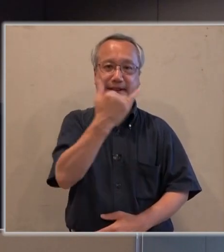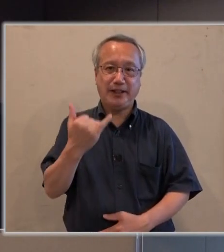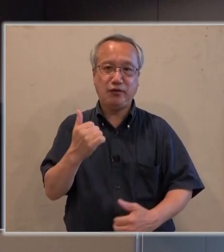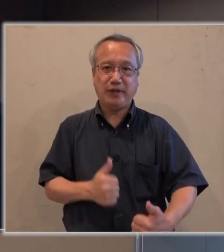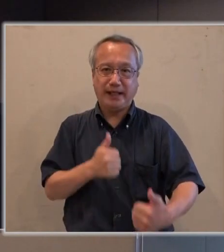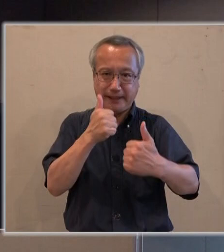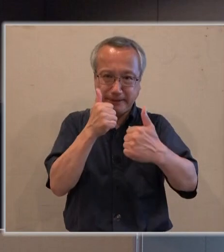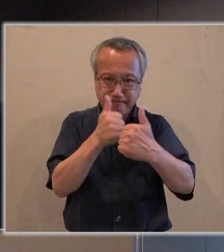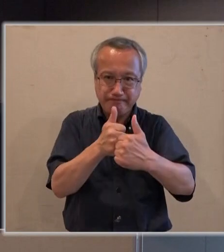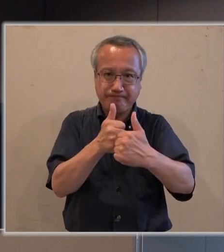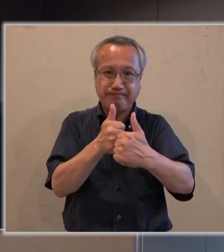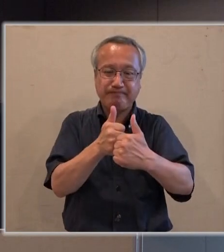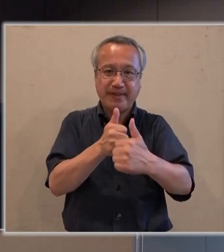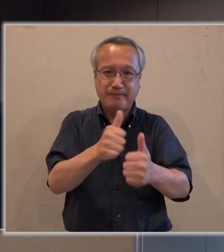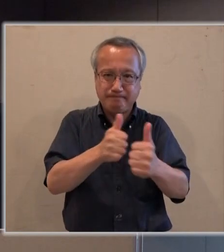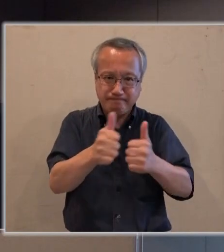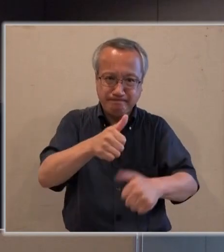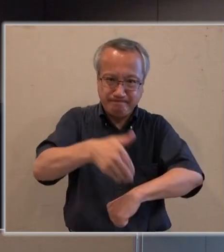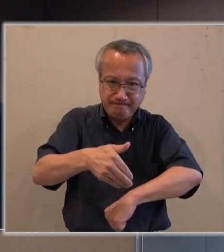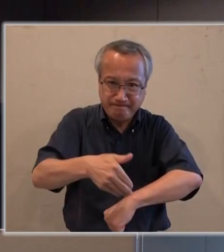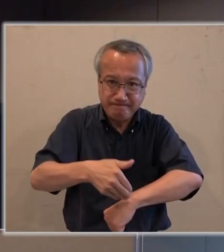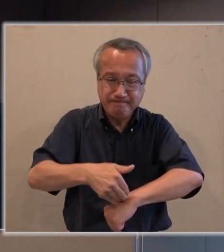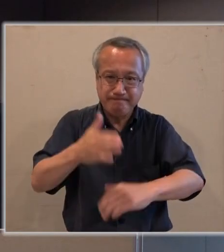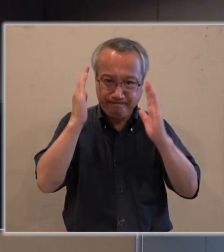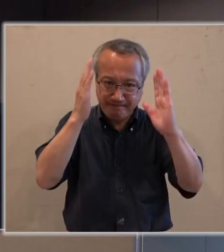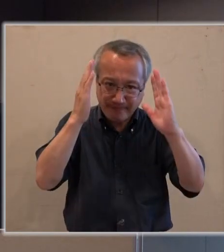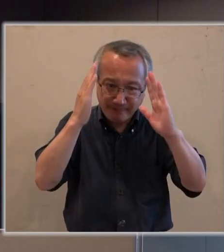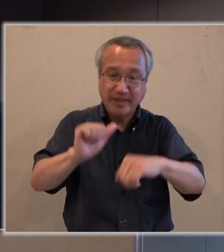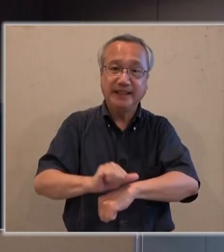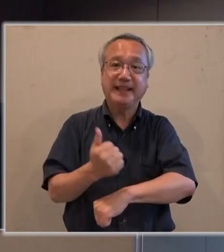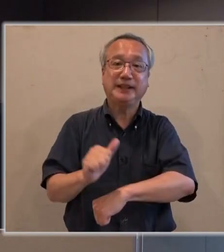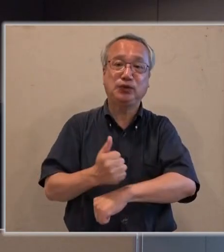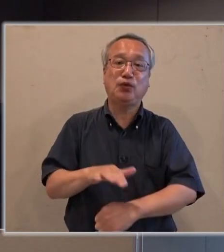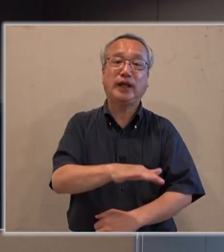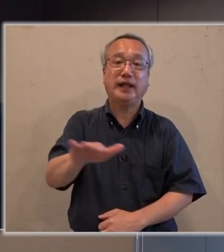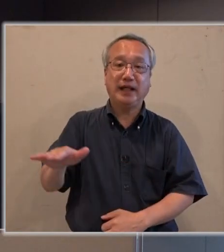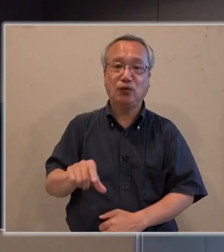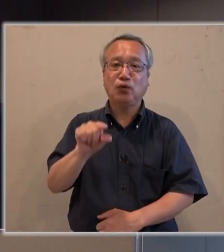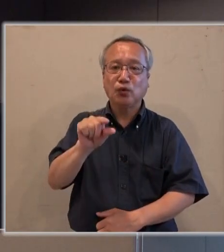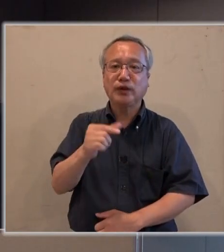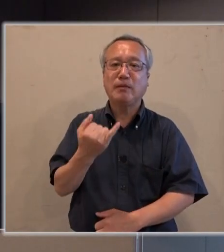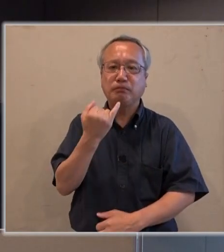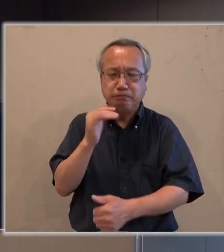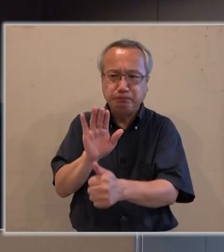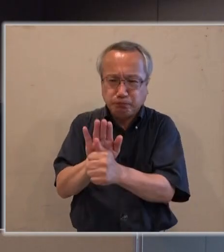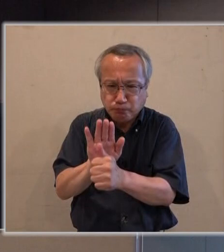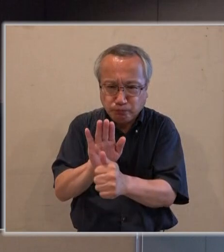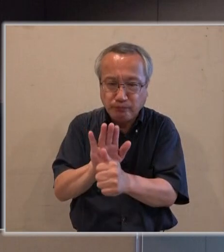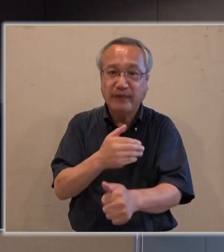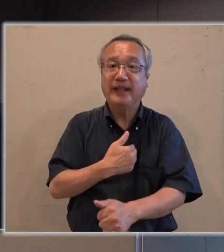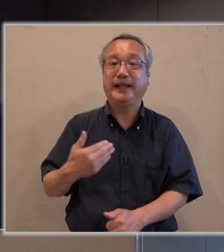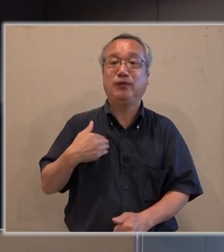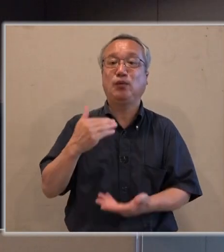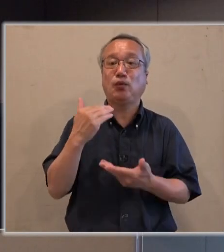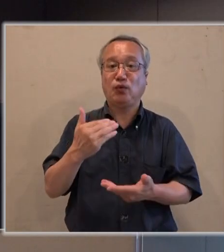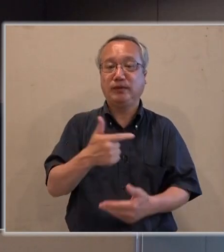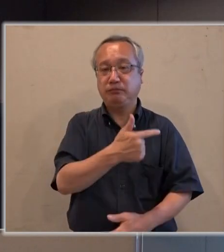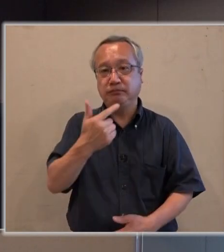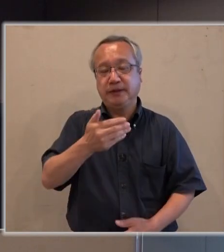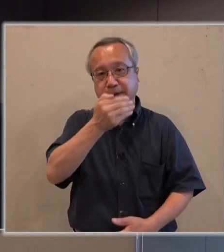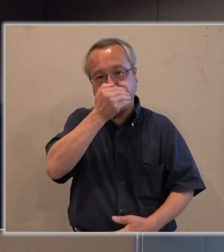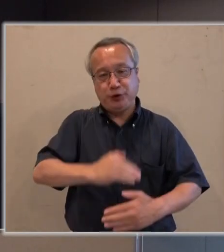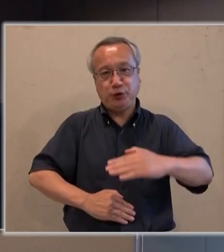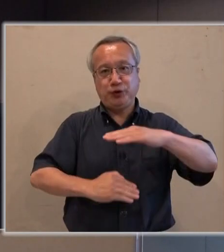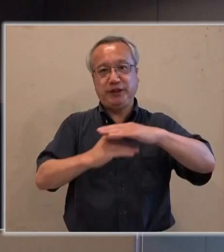競技と向き合って日々技術向上に励んでいる選手の方々を少しでも支えられていることにとても充実感を感じています